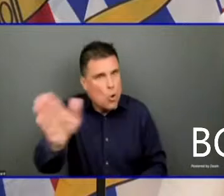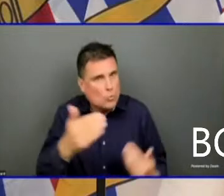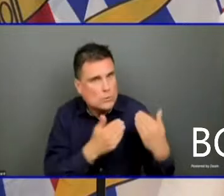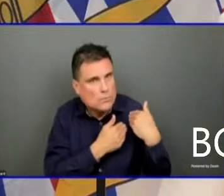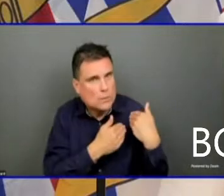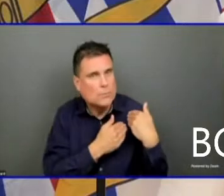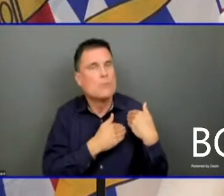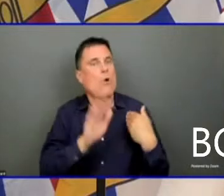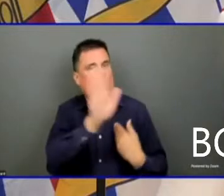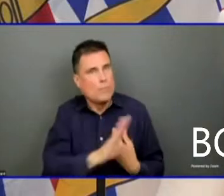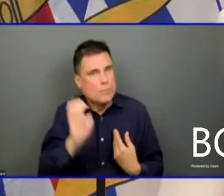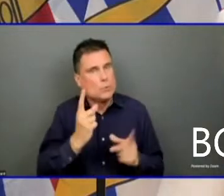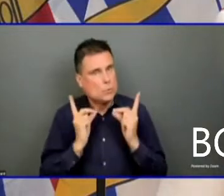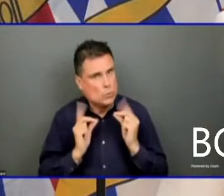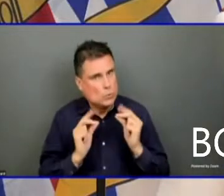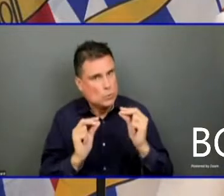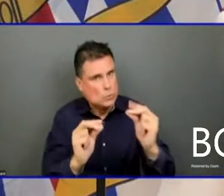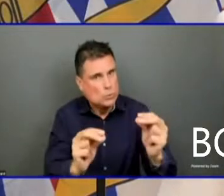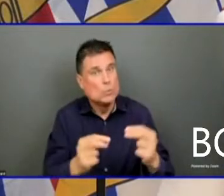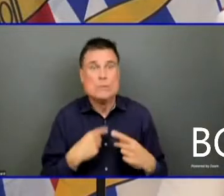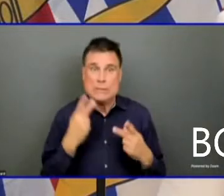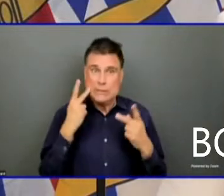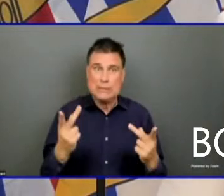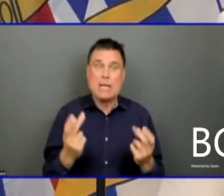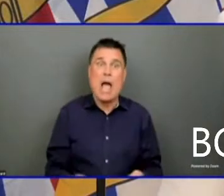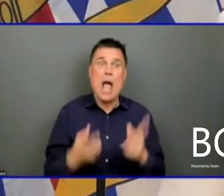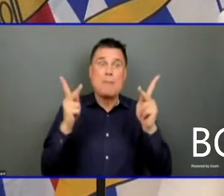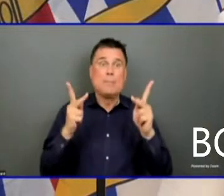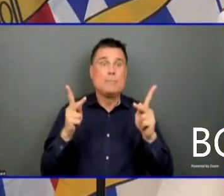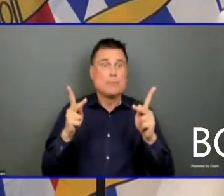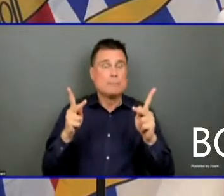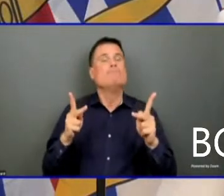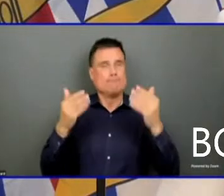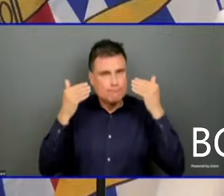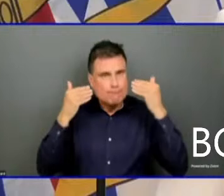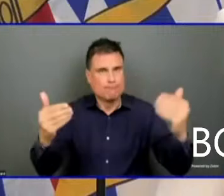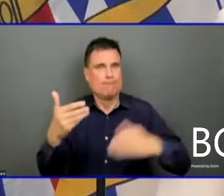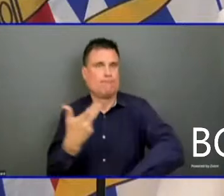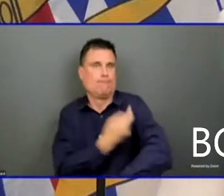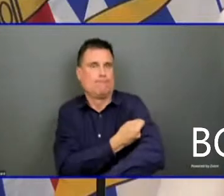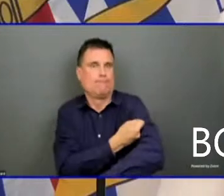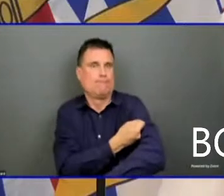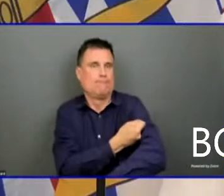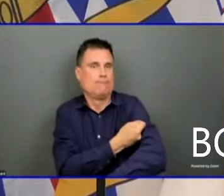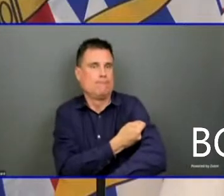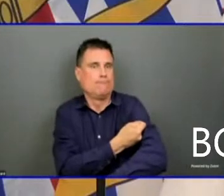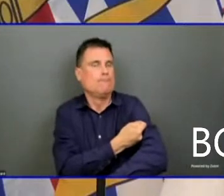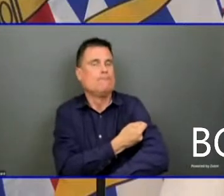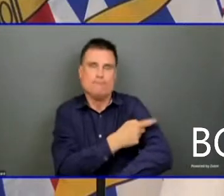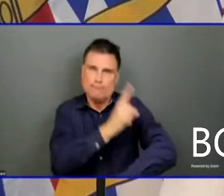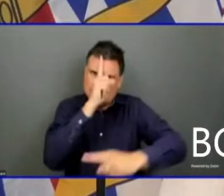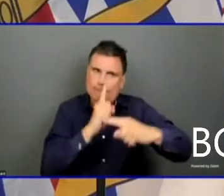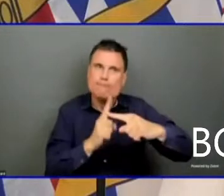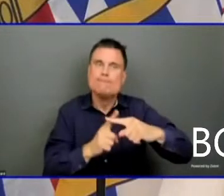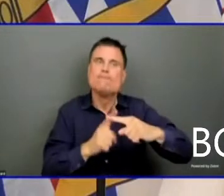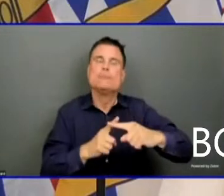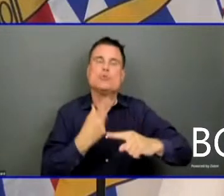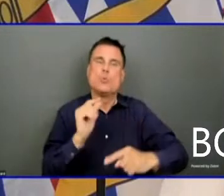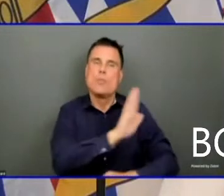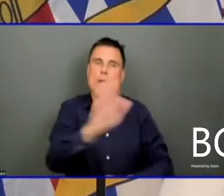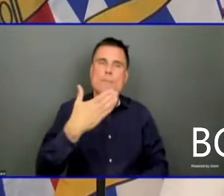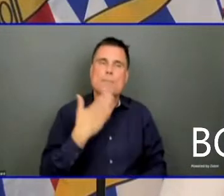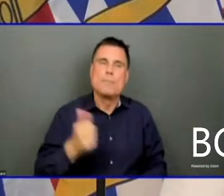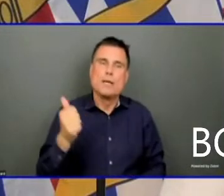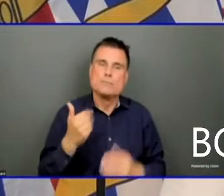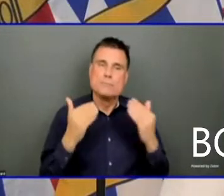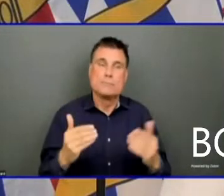分内的事，也是要同时呢，也要让自己免疫起来，积极去打免疫针。疫苗针